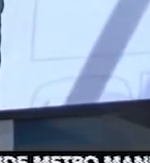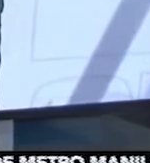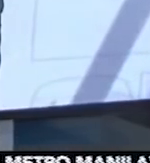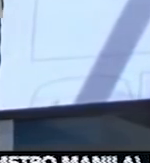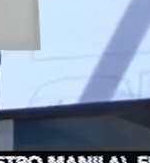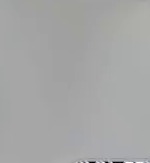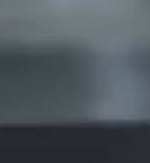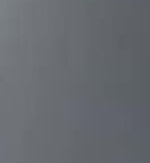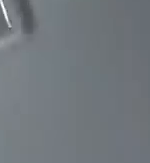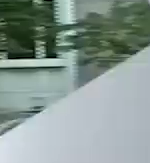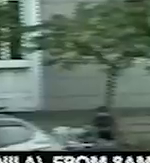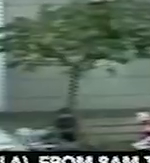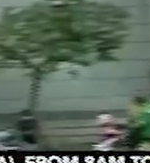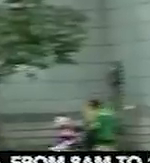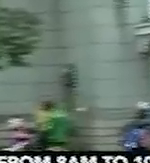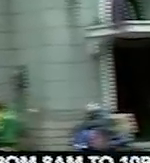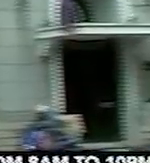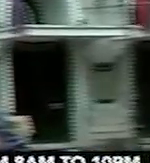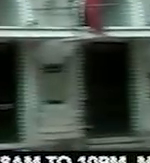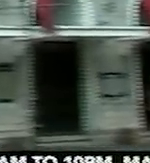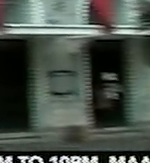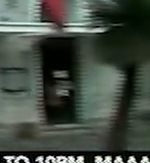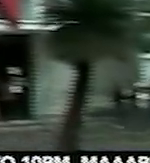Panganiban Perez.